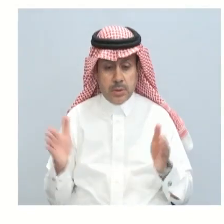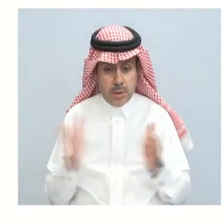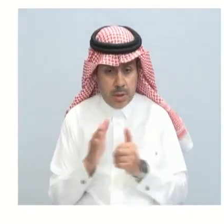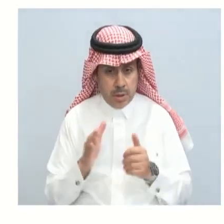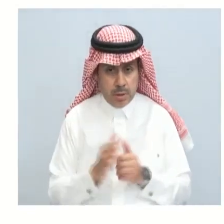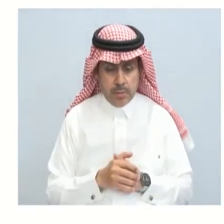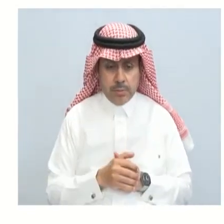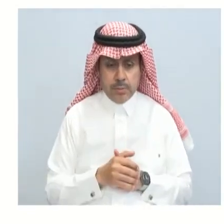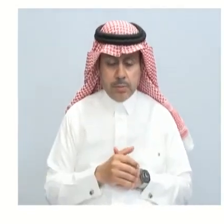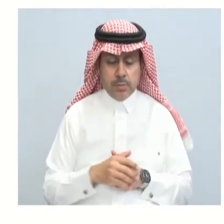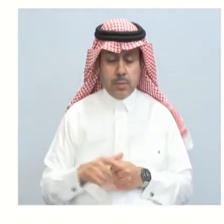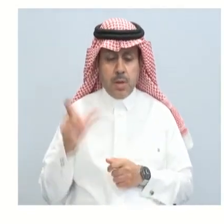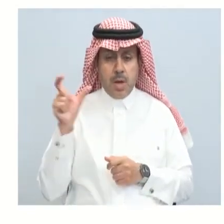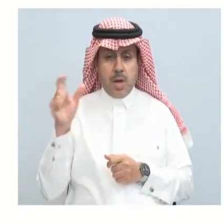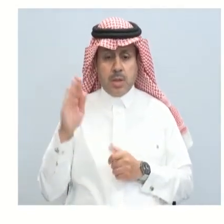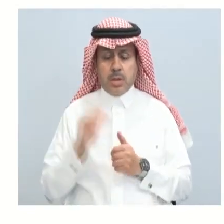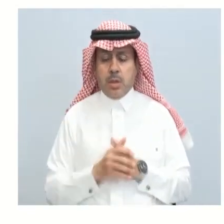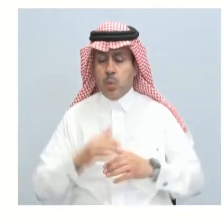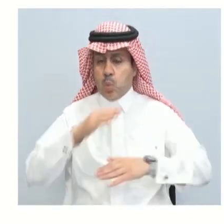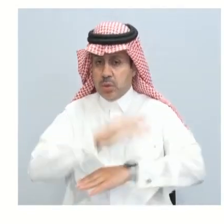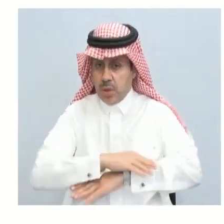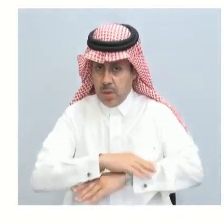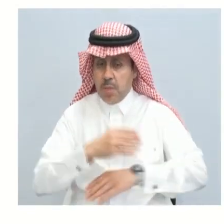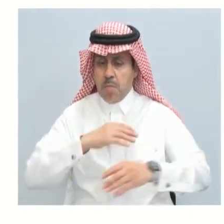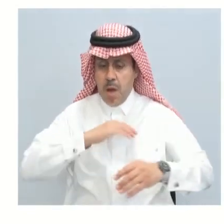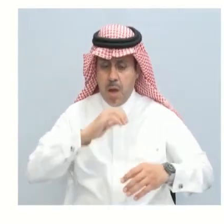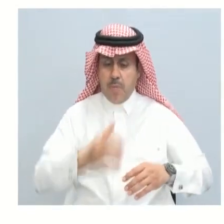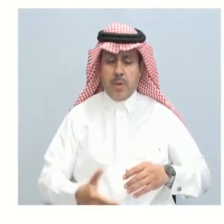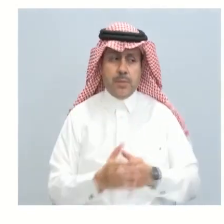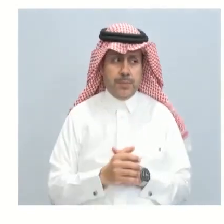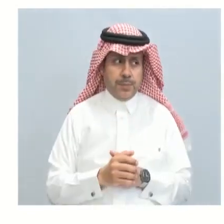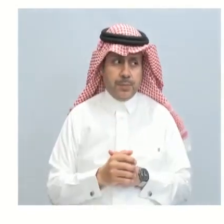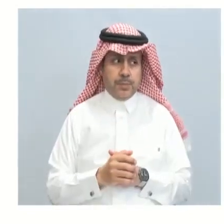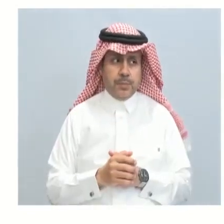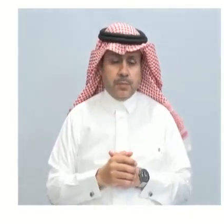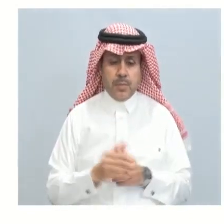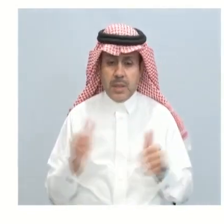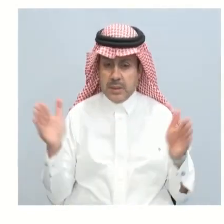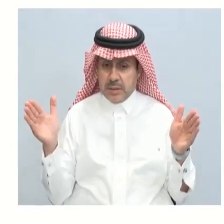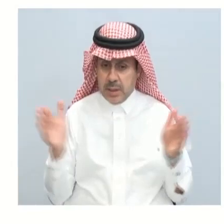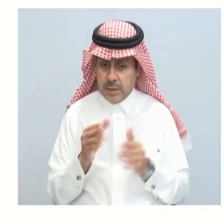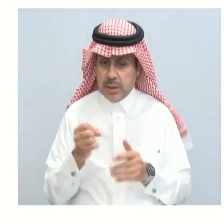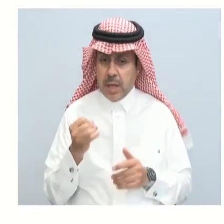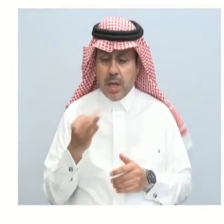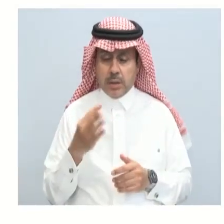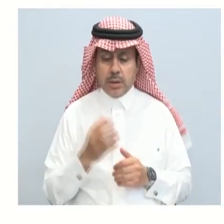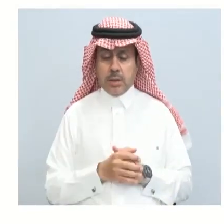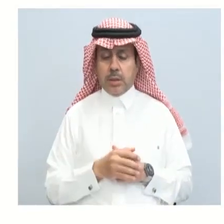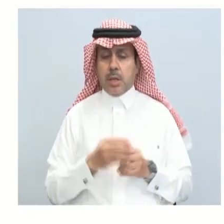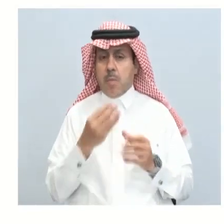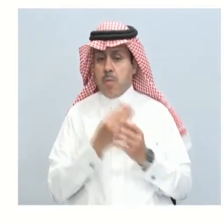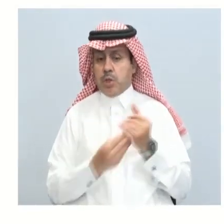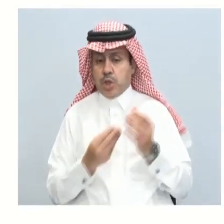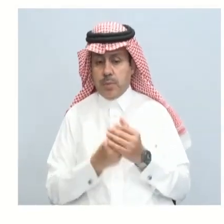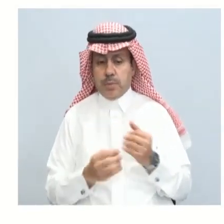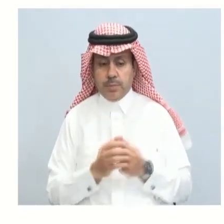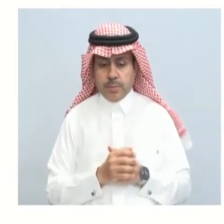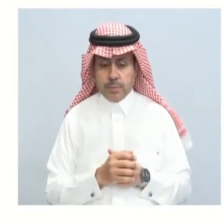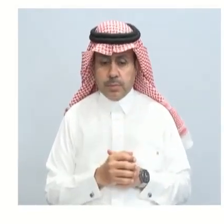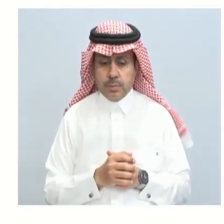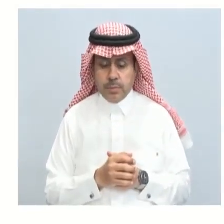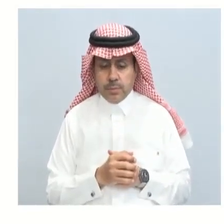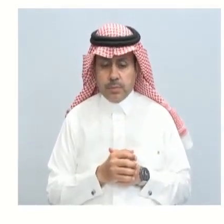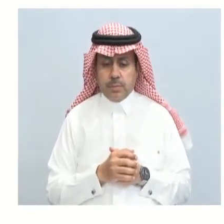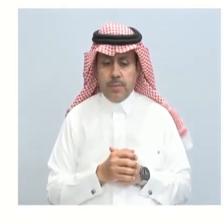النسل وتنظيم الحمل هنا ناتي الى تحديد عدد معين للانجاب هنا فرق بينه